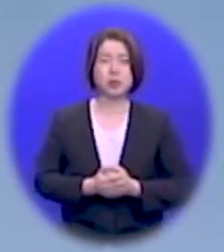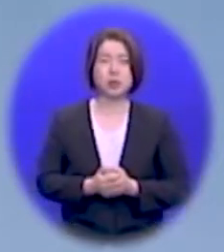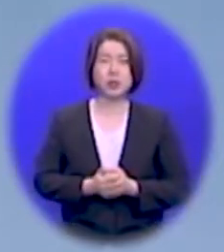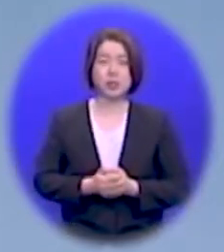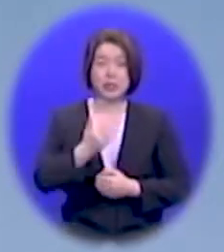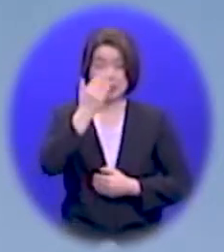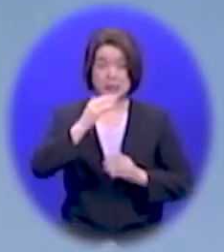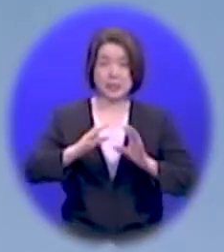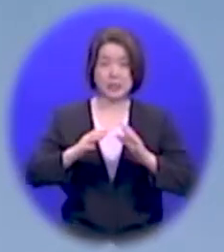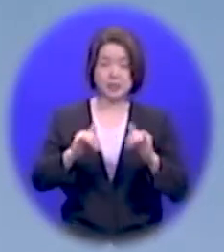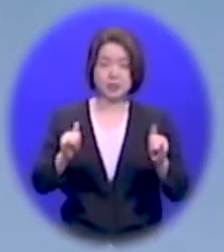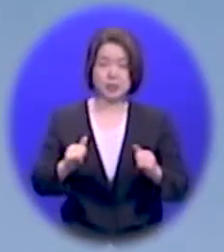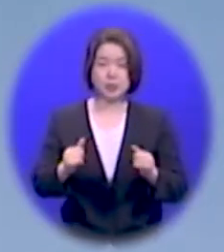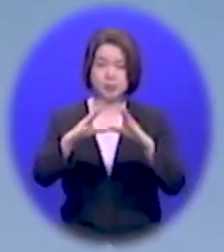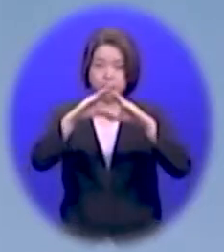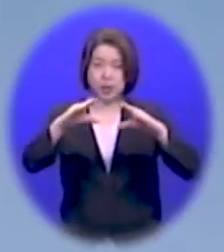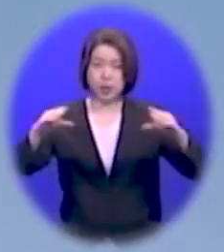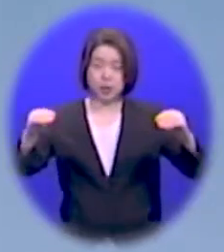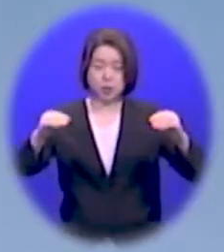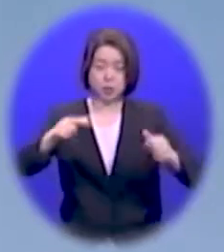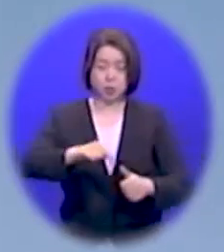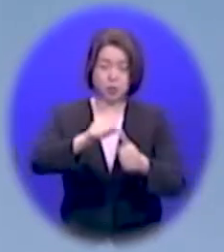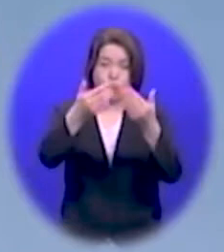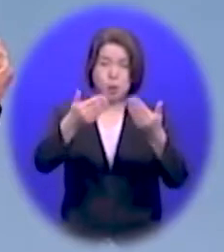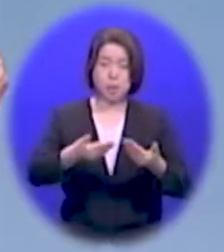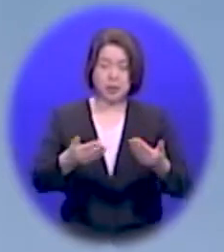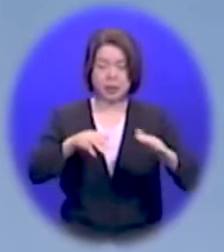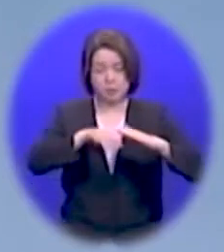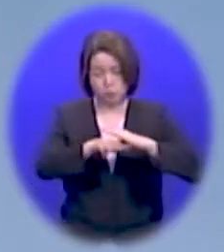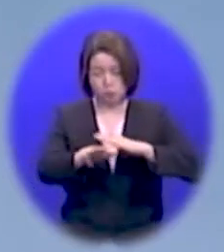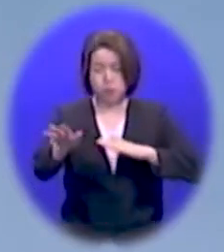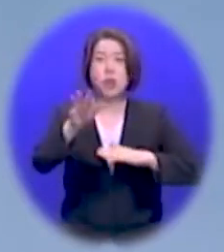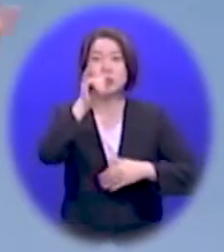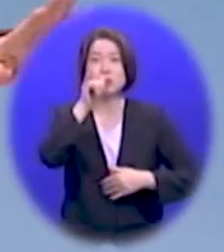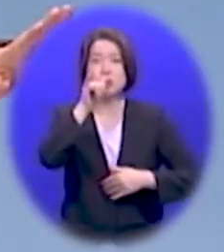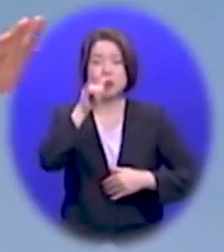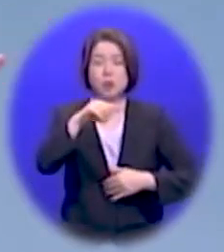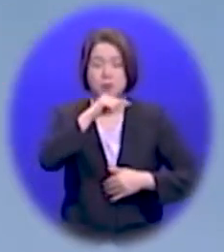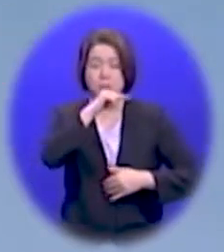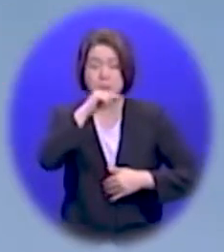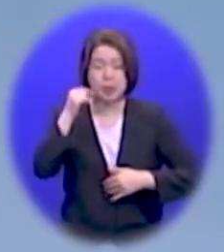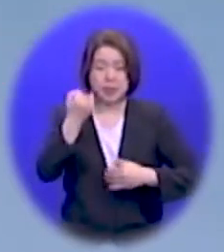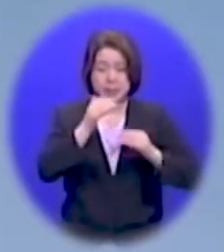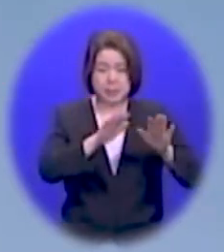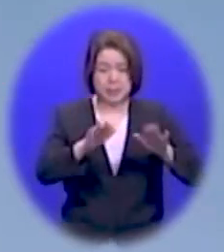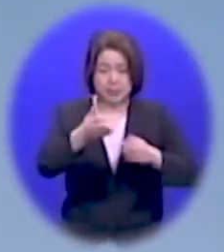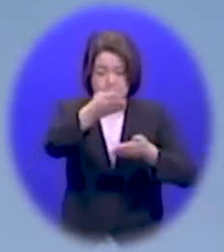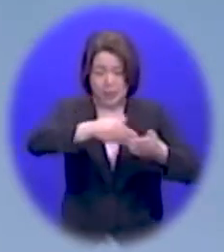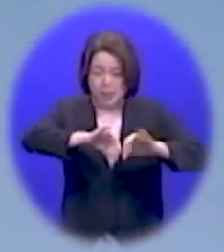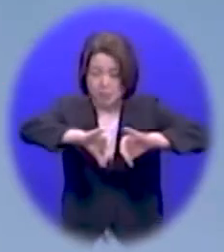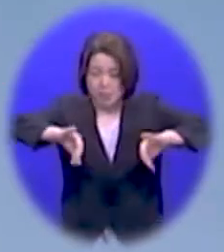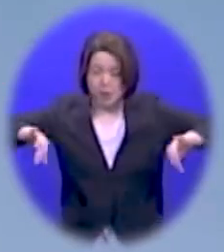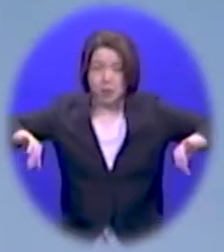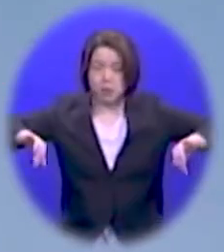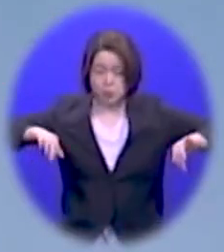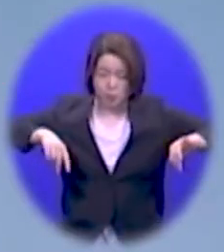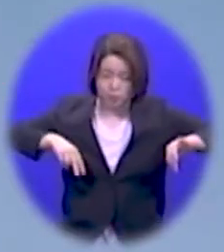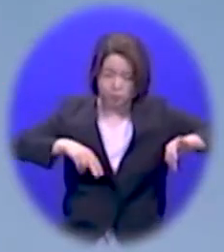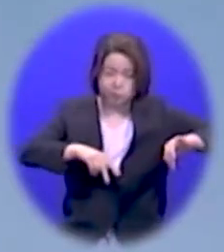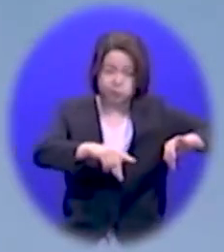애굽에서 구원을 받아서 출애굽을 했습니다 홍의 까지 갈라지고 그들이 애굽에서